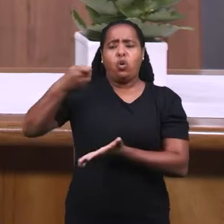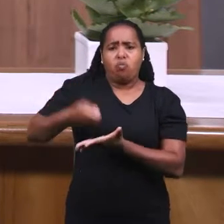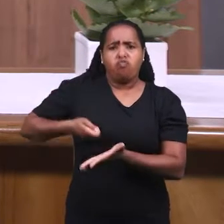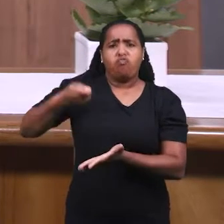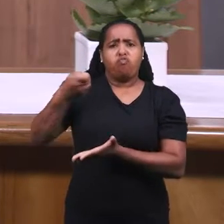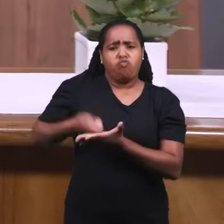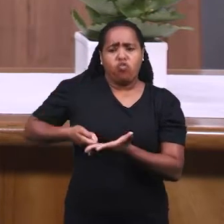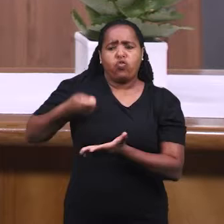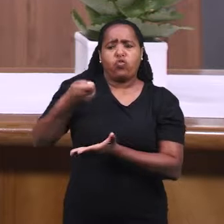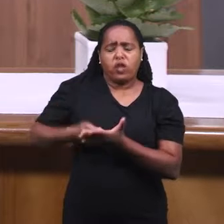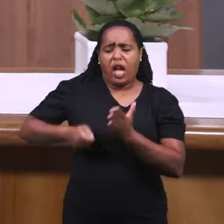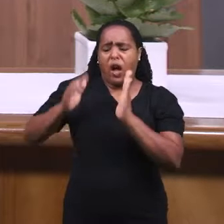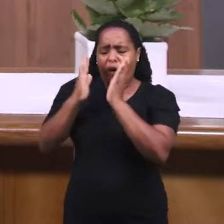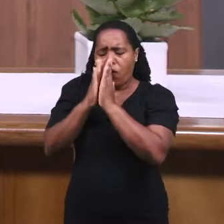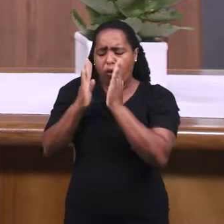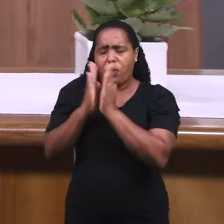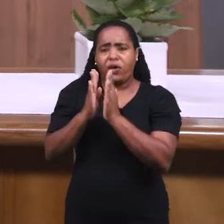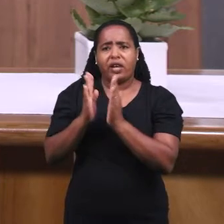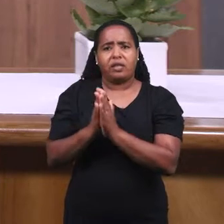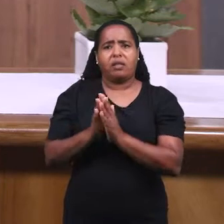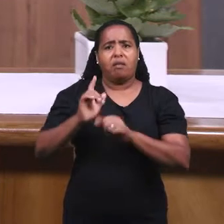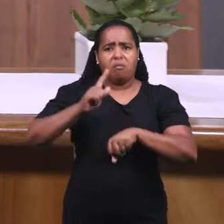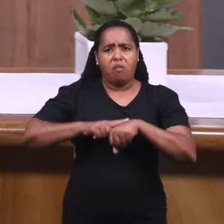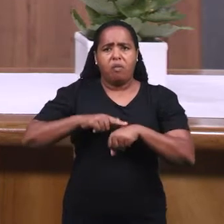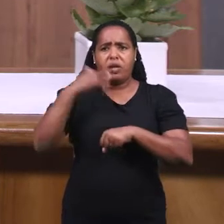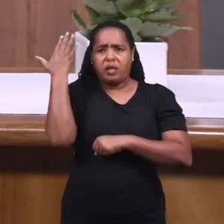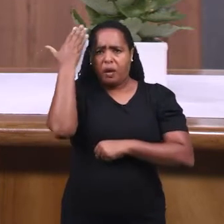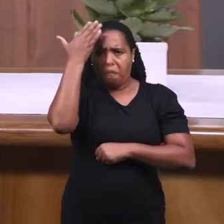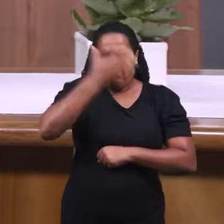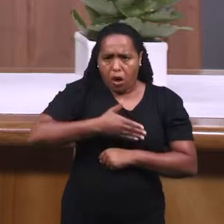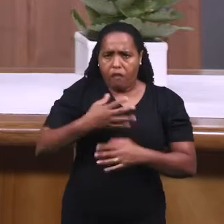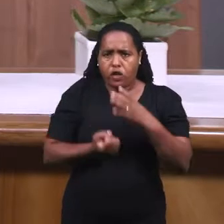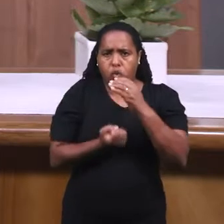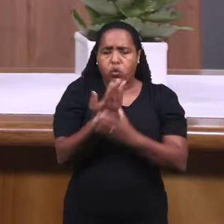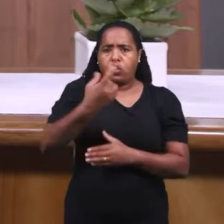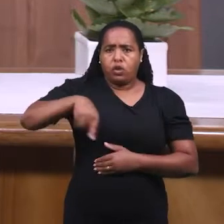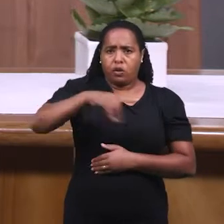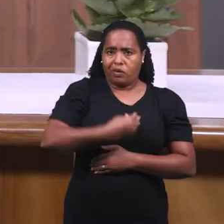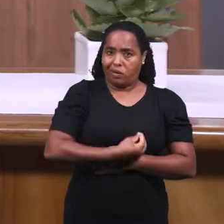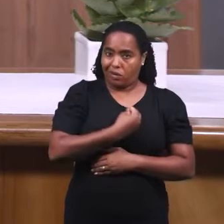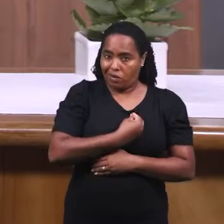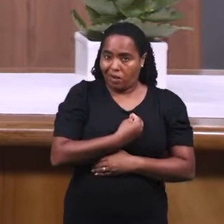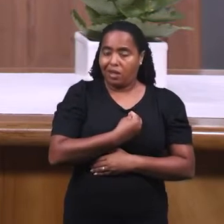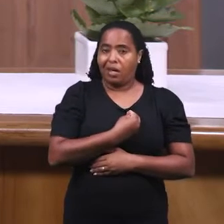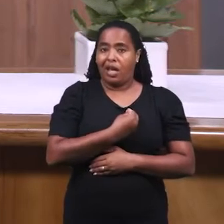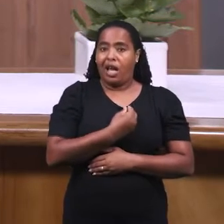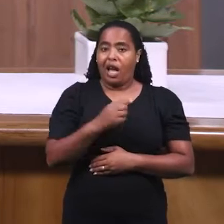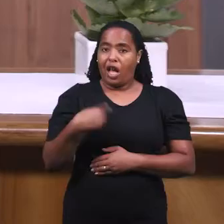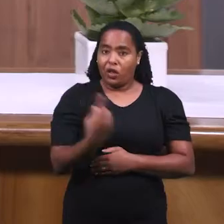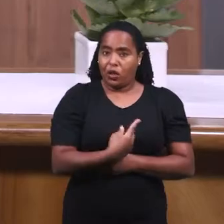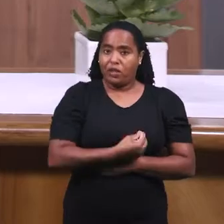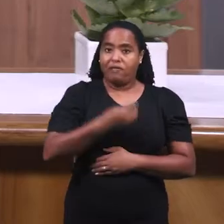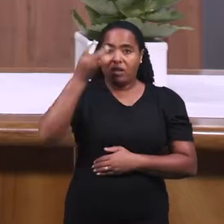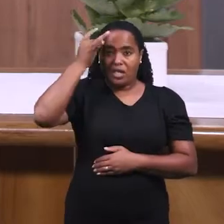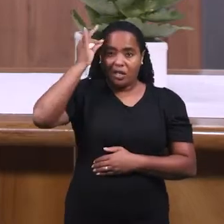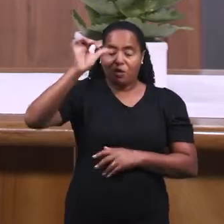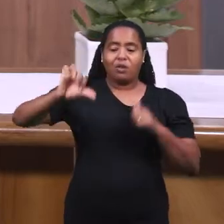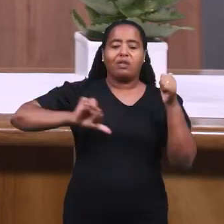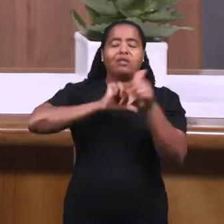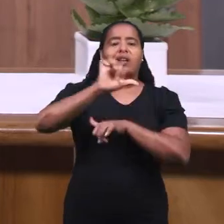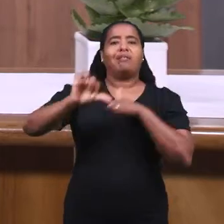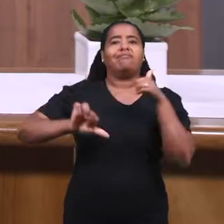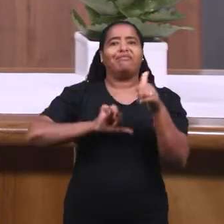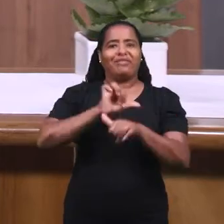Чтобы восстановить стены, когда приходят испытания. Когда приходят испытания, многие вещи поправляются в